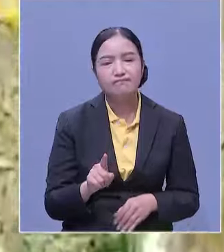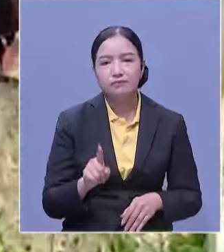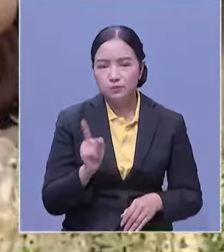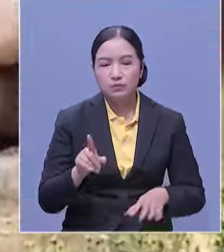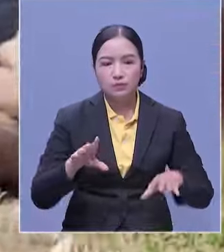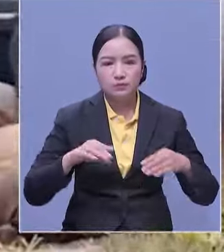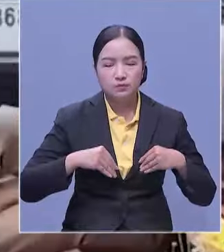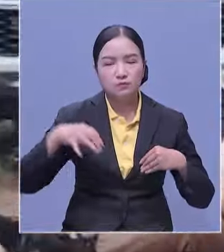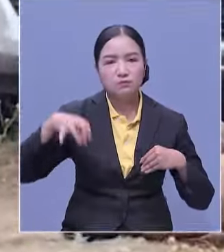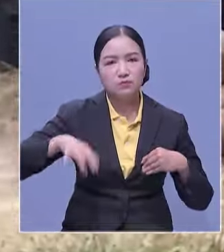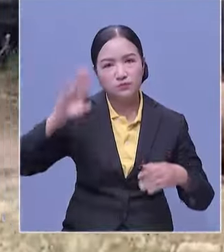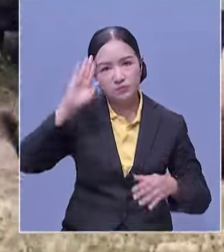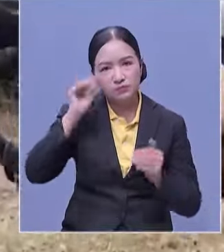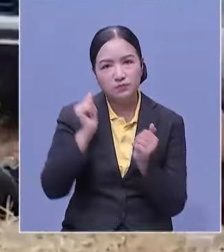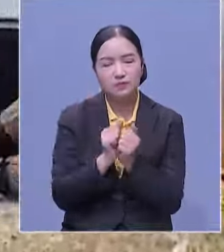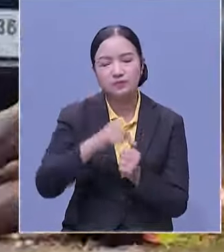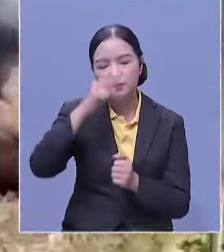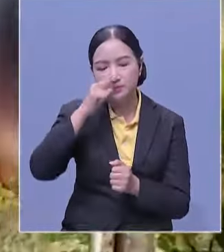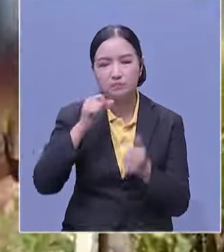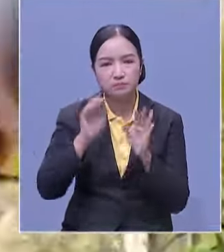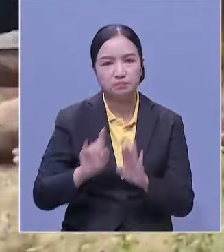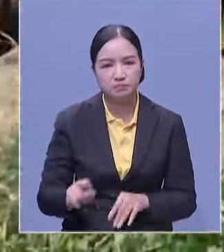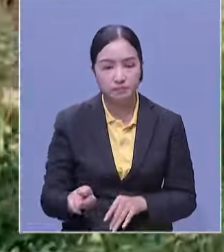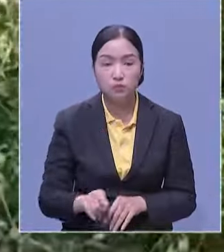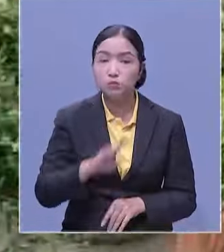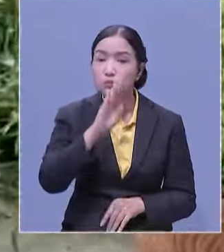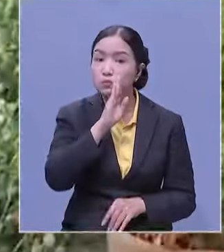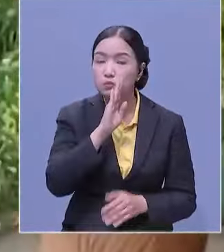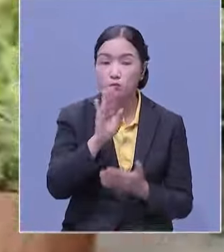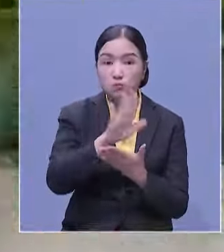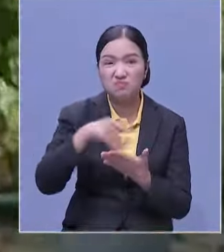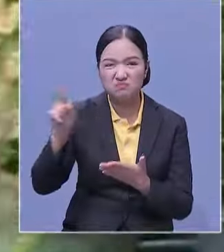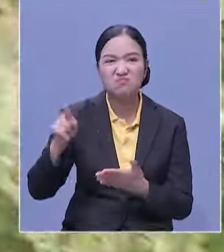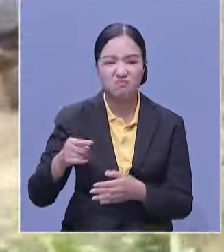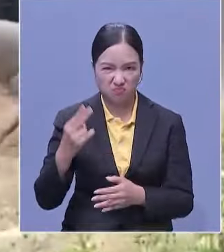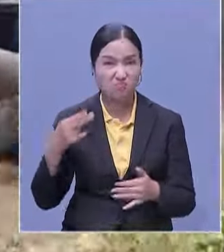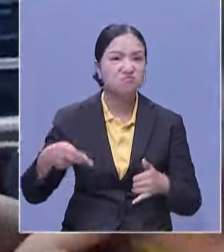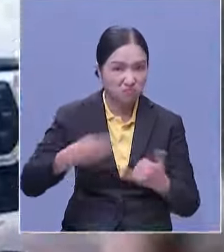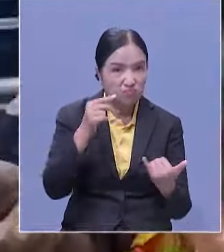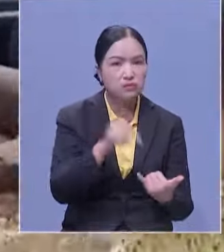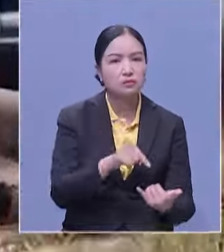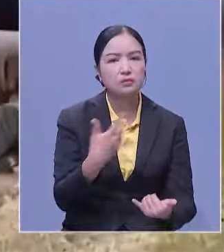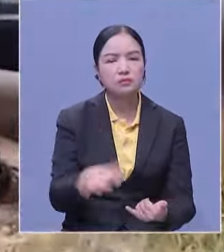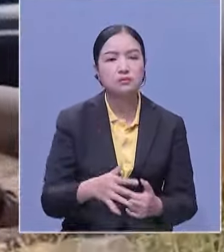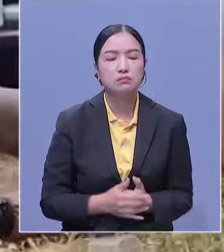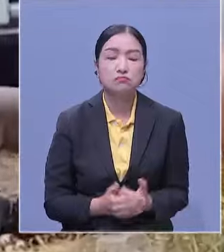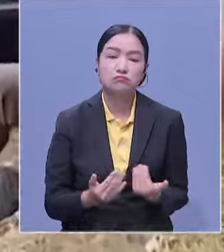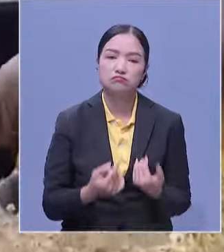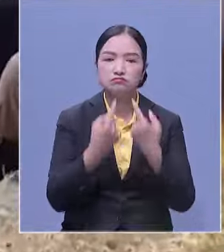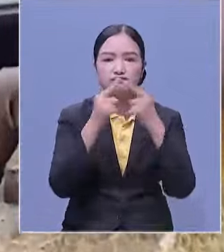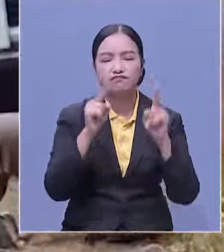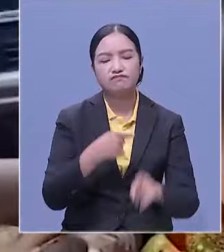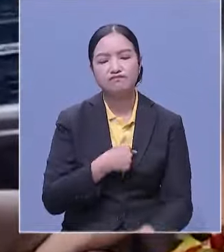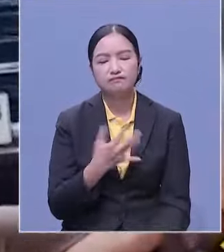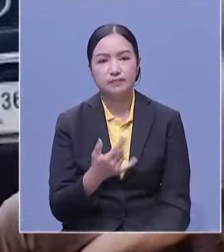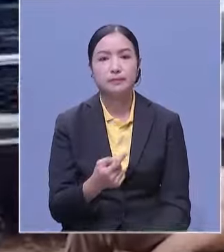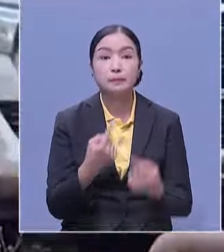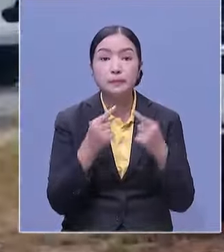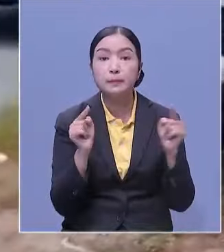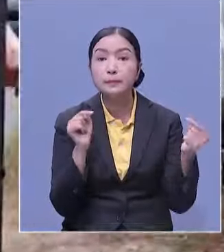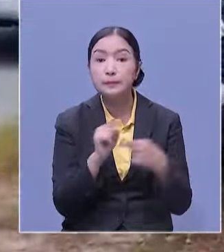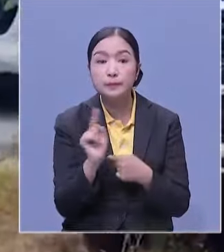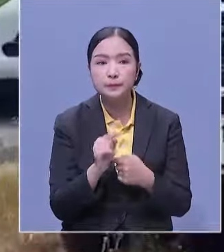ตำรวจไทยมีแค่นี้จริงๆถ้าเป็นต่างประเทศเจ้าหน้าที่เขายิงแล้วแล้วบางคนบอกไม่แปลกแปลกใจค่ะแต่แปลกใจตรง